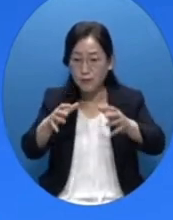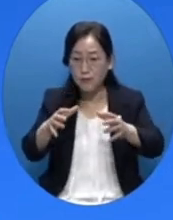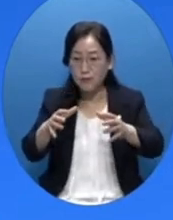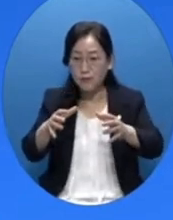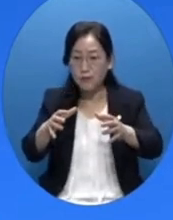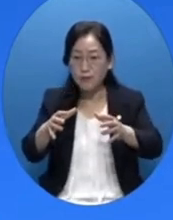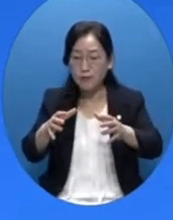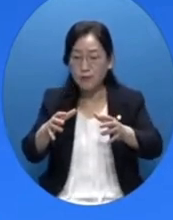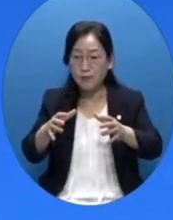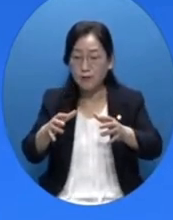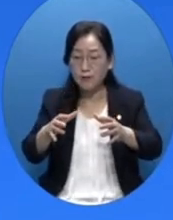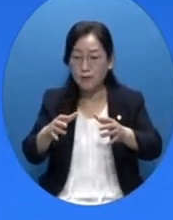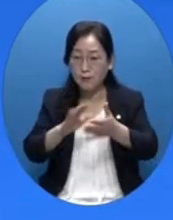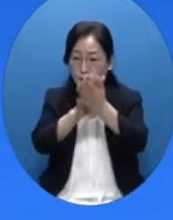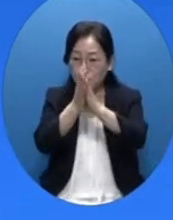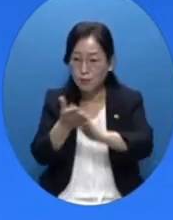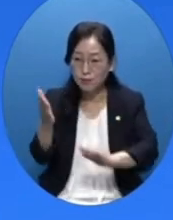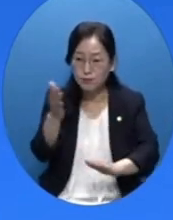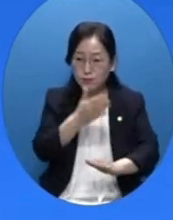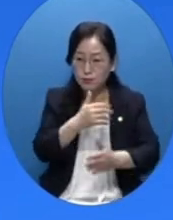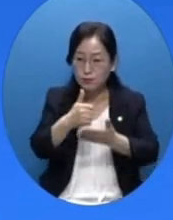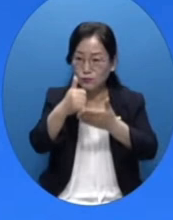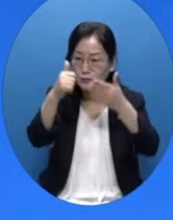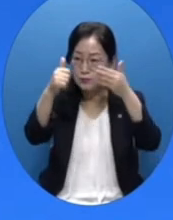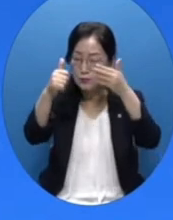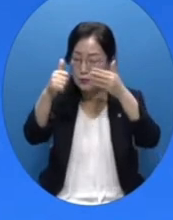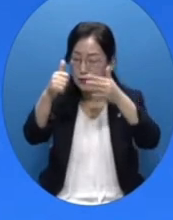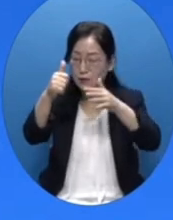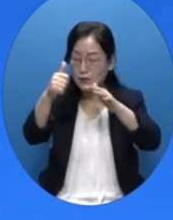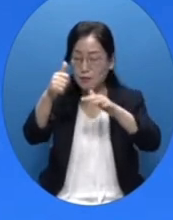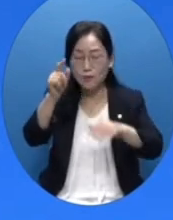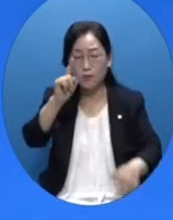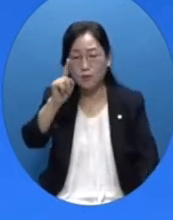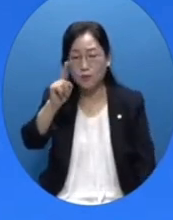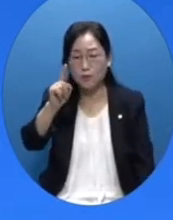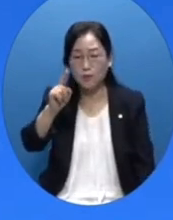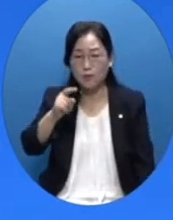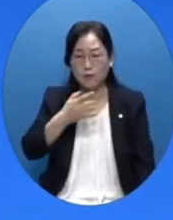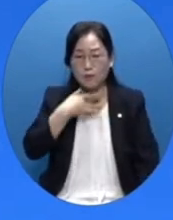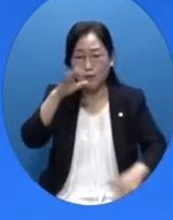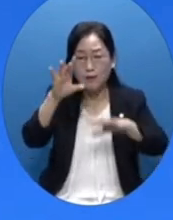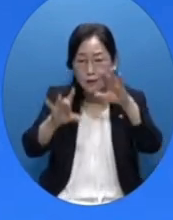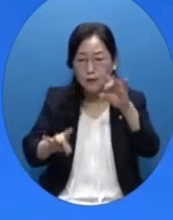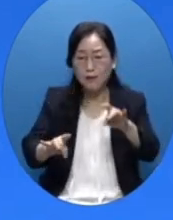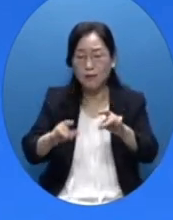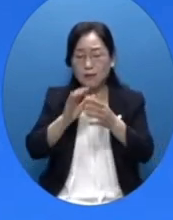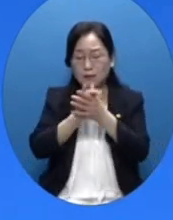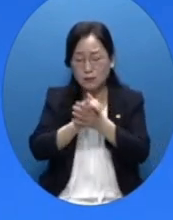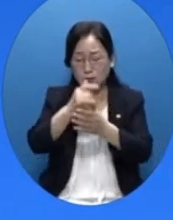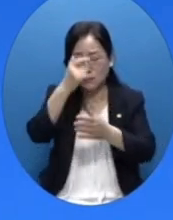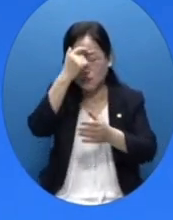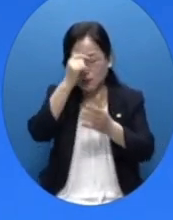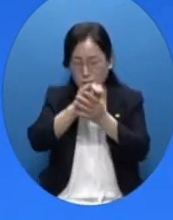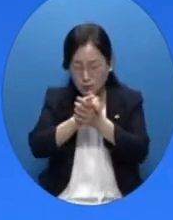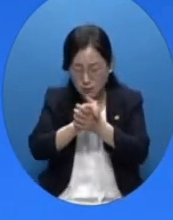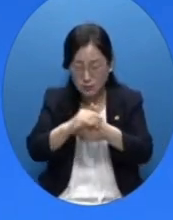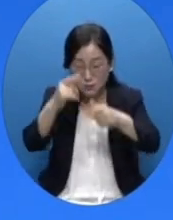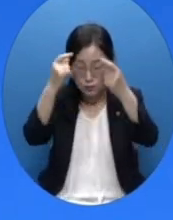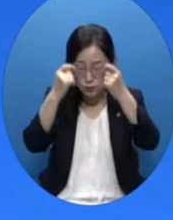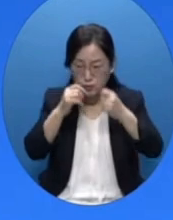주를 향한 갈겨 팜 줄 향한 간절한 기도와 눈물이 사라져버렸습니다